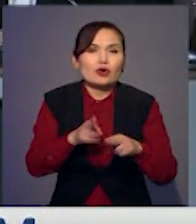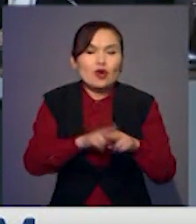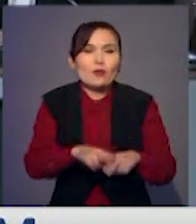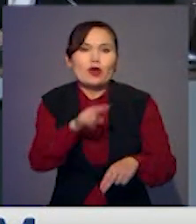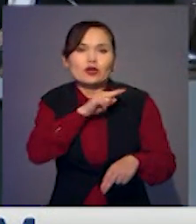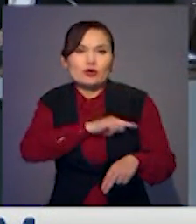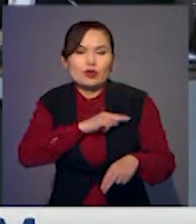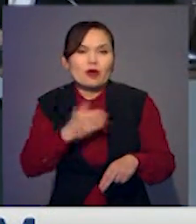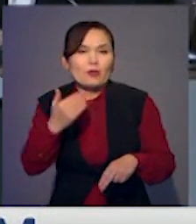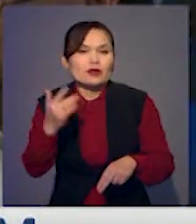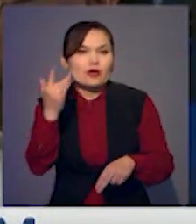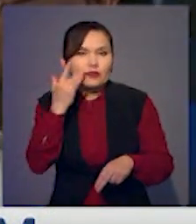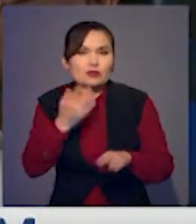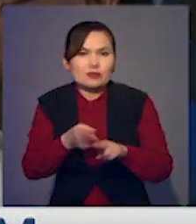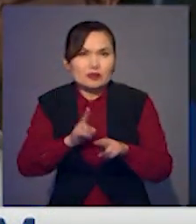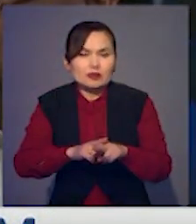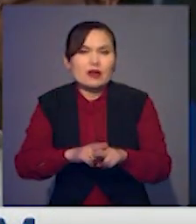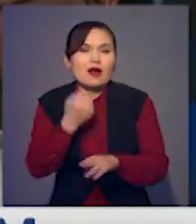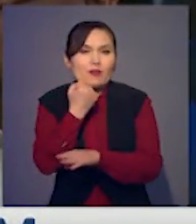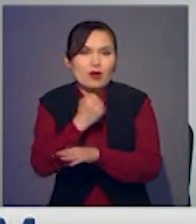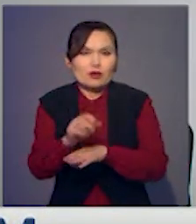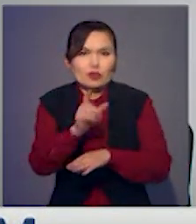еңбек етіп, толайым табысқа кенеліп отыр.